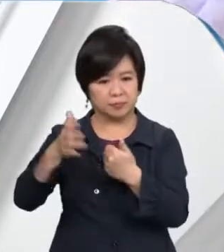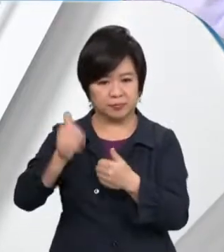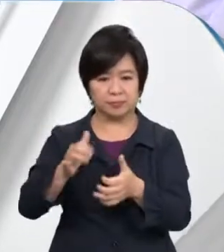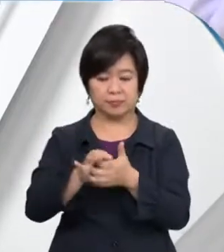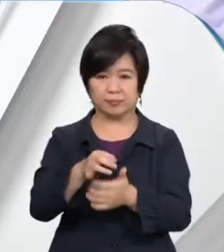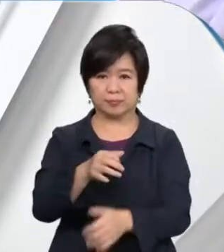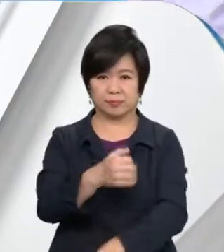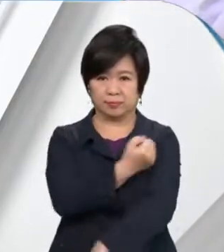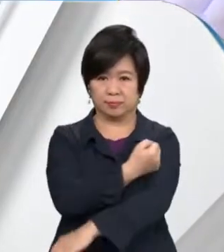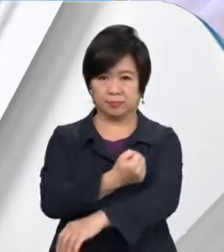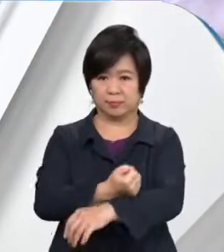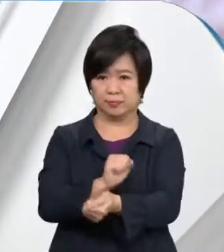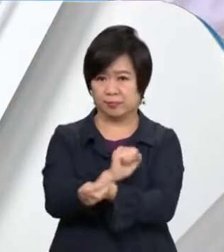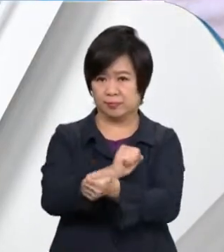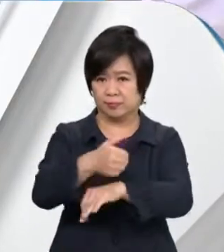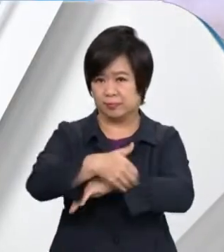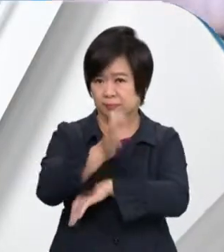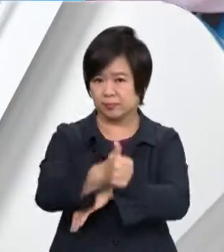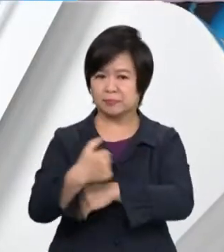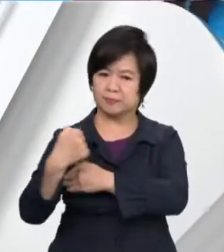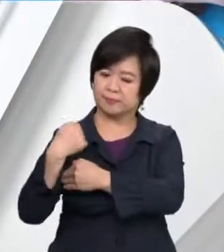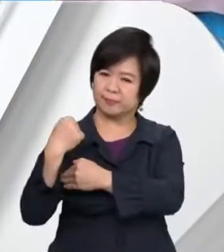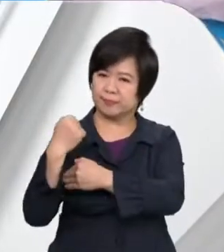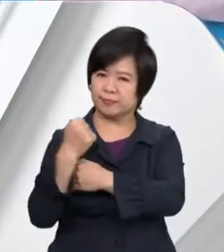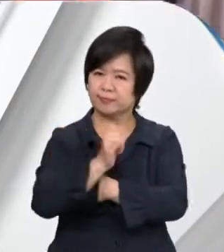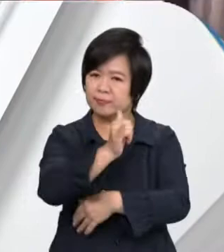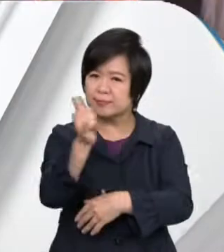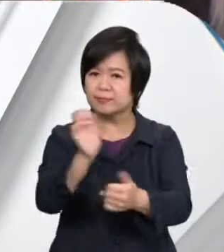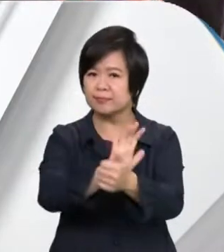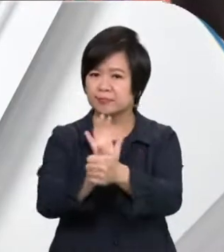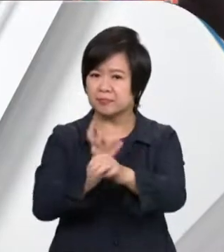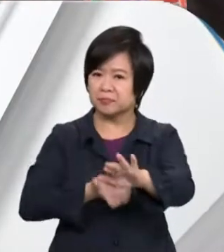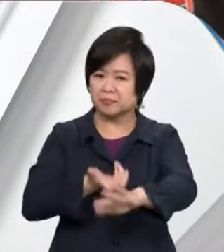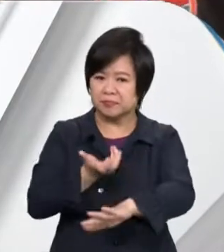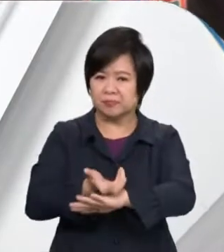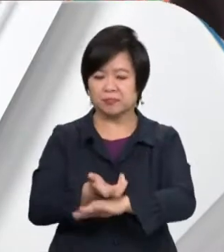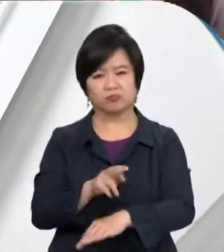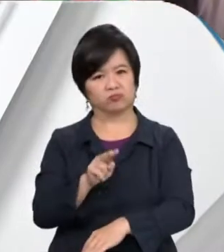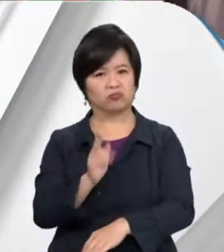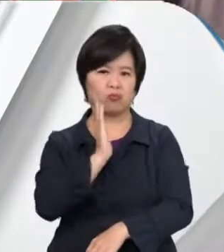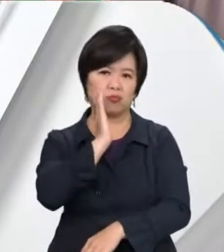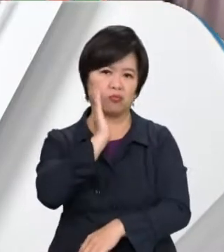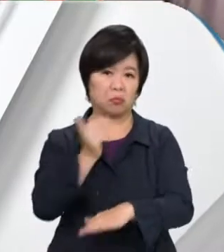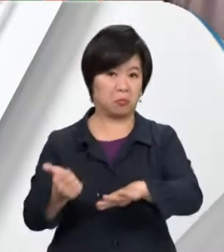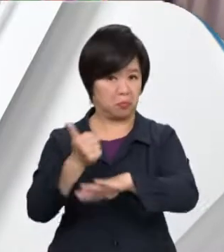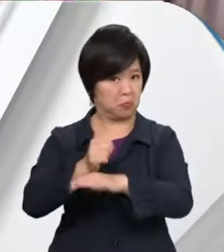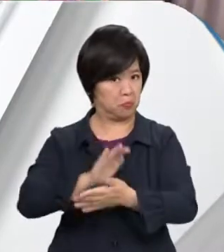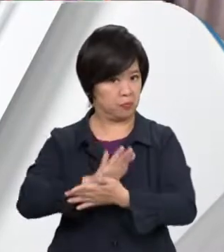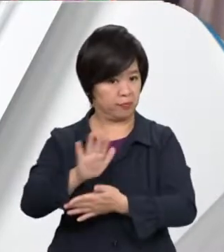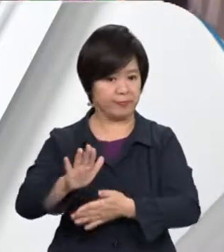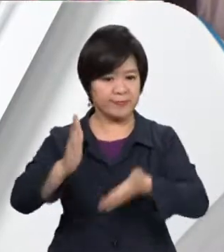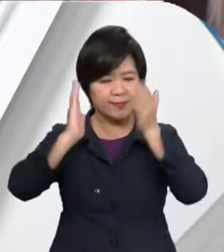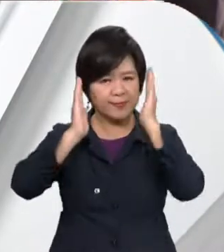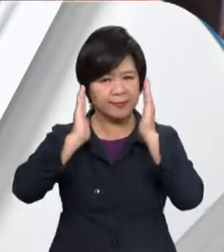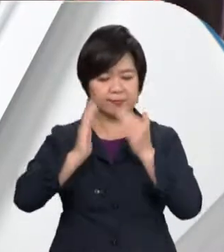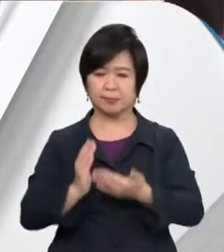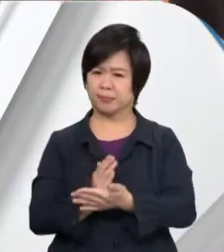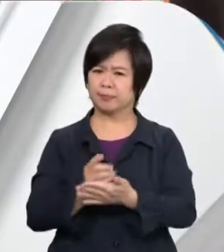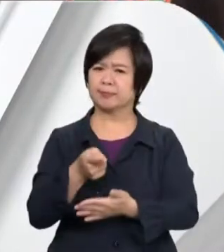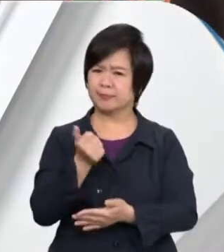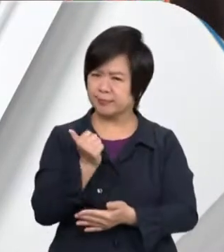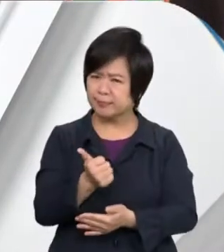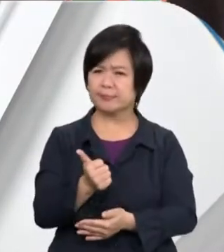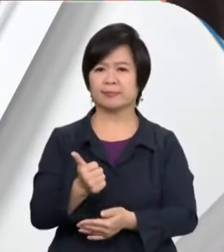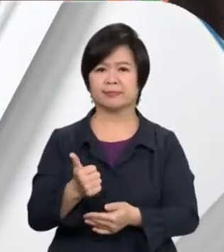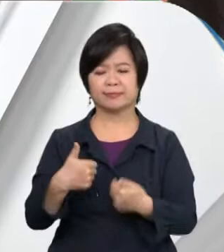的村长，平年内请三万台做基层的父母，试图请孙媳，上任以后每请三万台做事，风评清好，